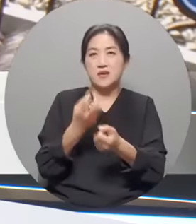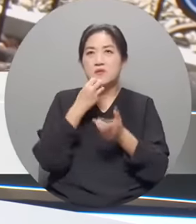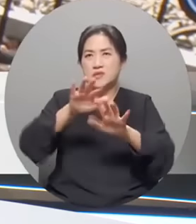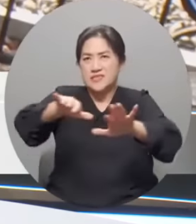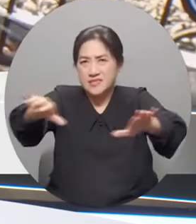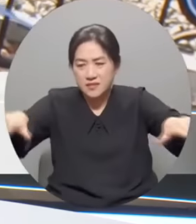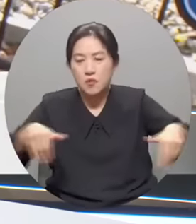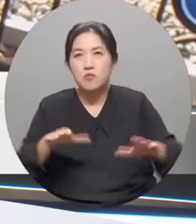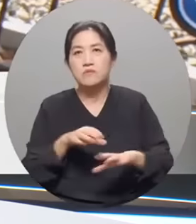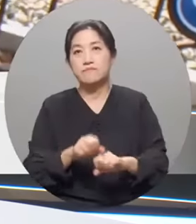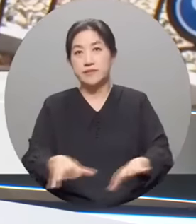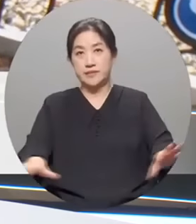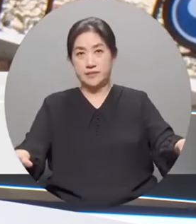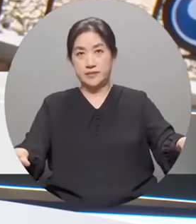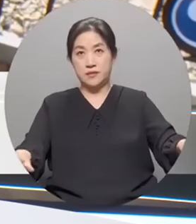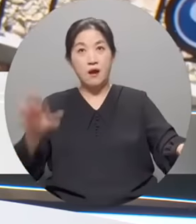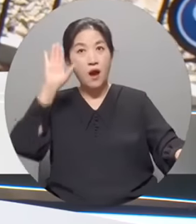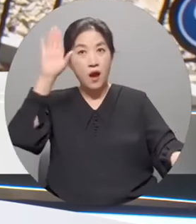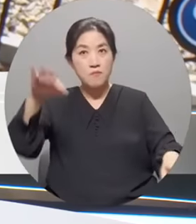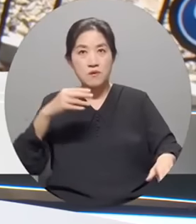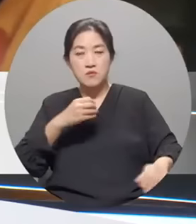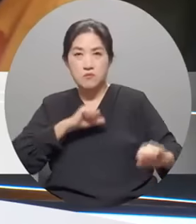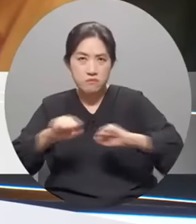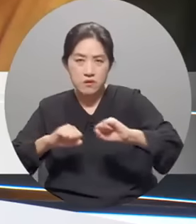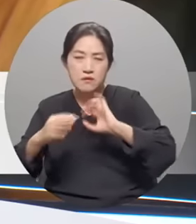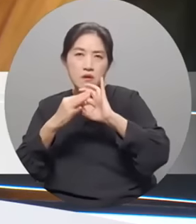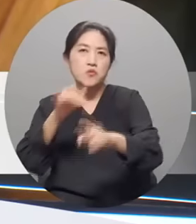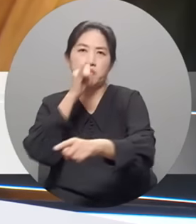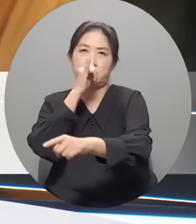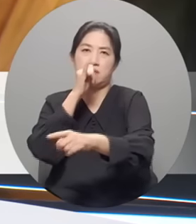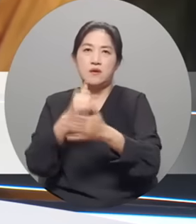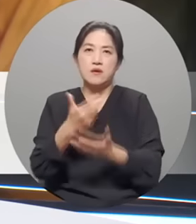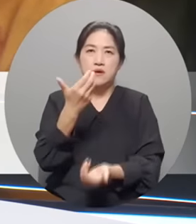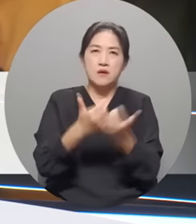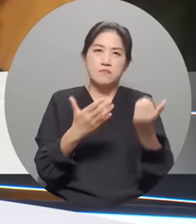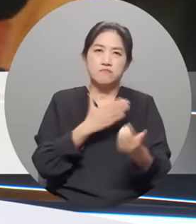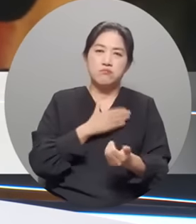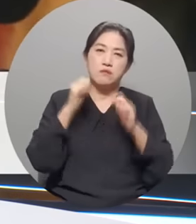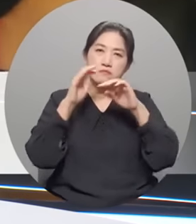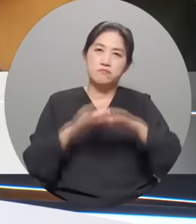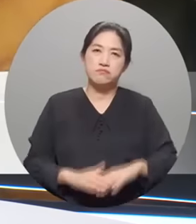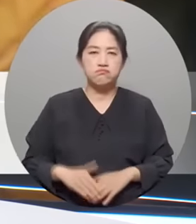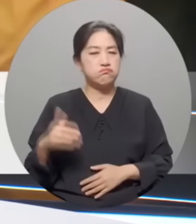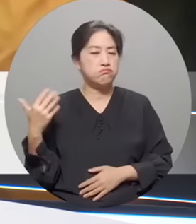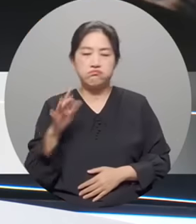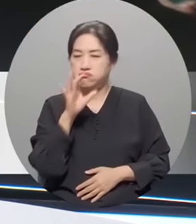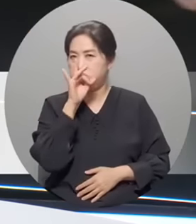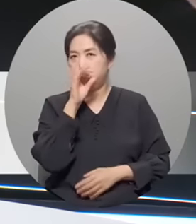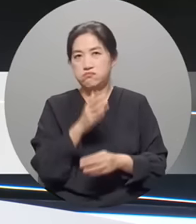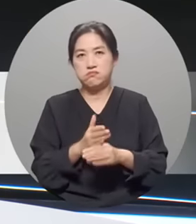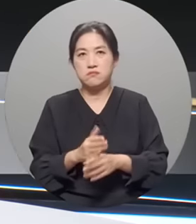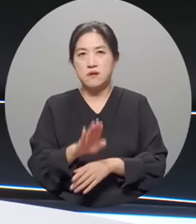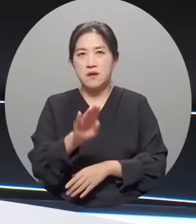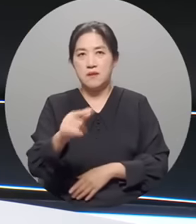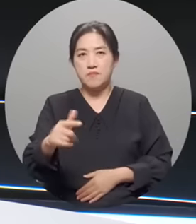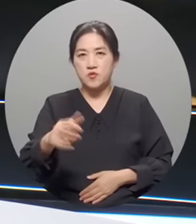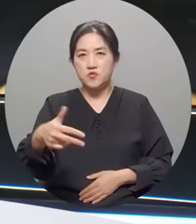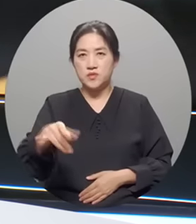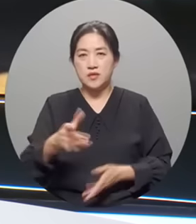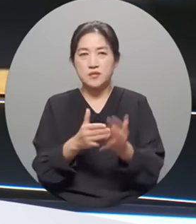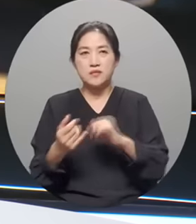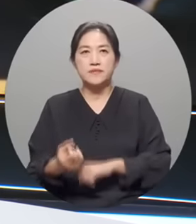일단 오늘은 무산됐지만 앞으로도 시도는 계속될 것으로 보여 갈등과 불안은 가라앉지 않고 있습니다. 변윤재 기자의